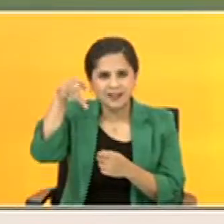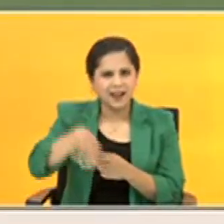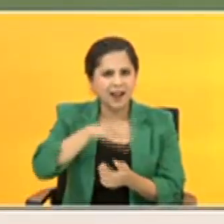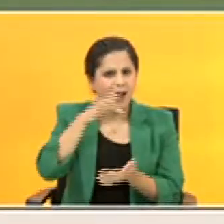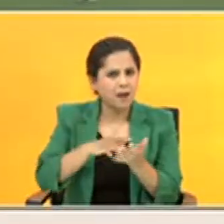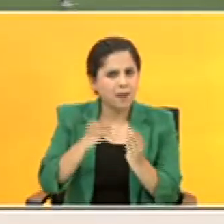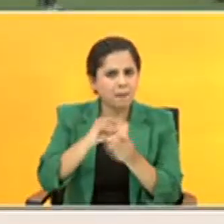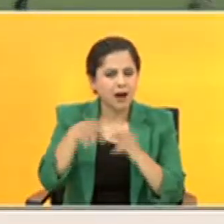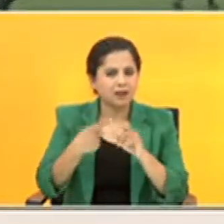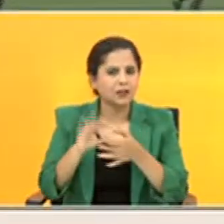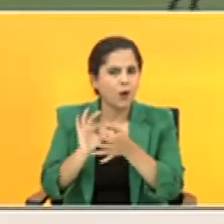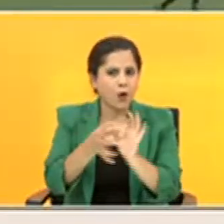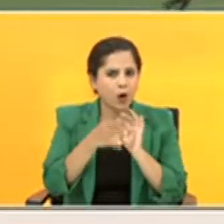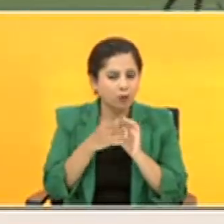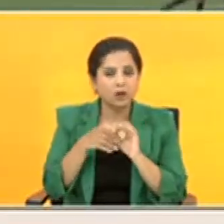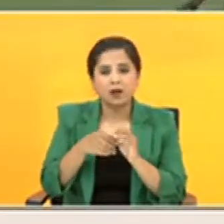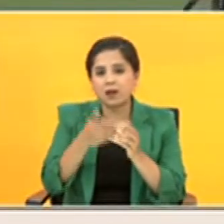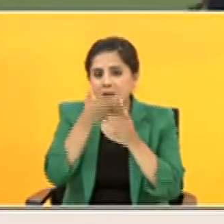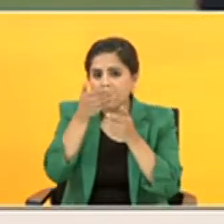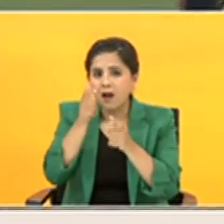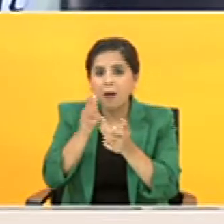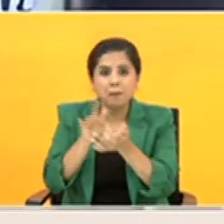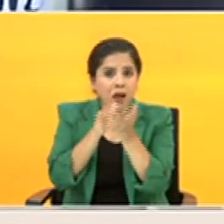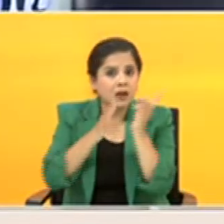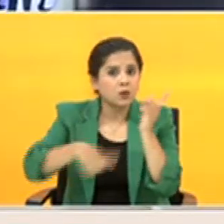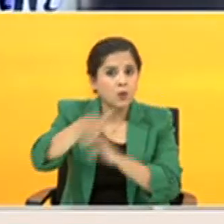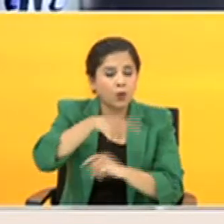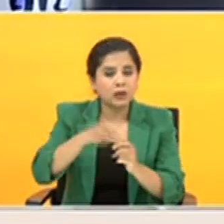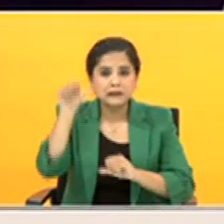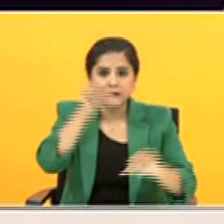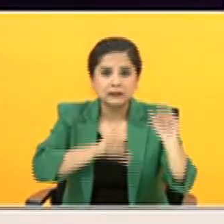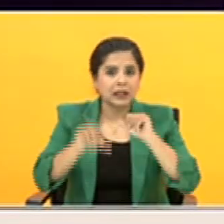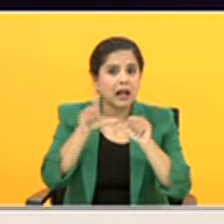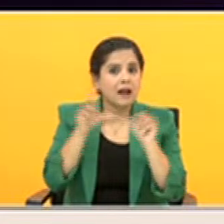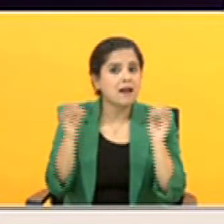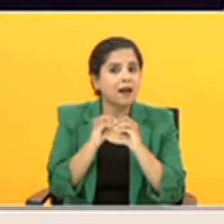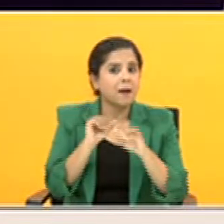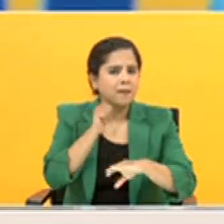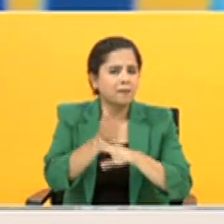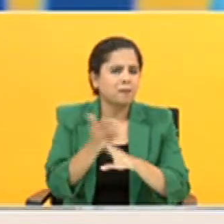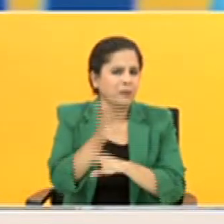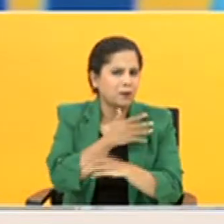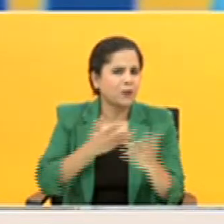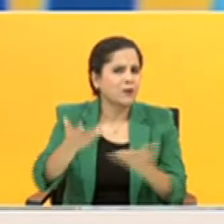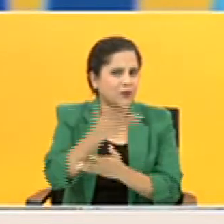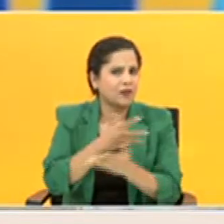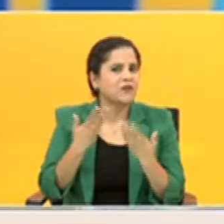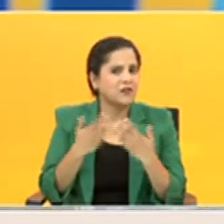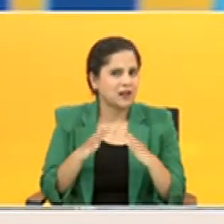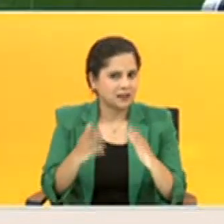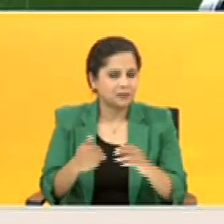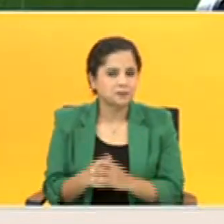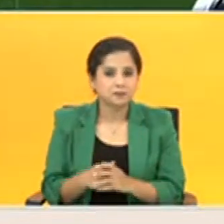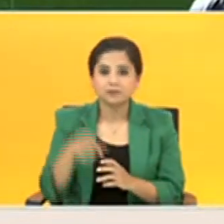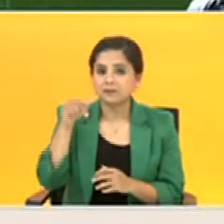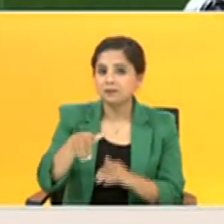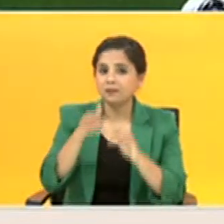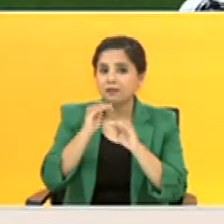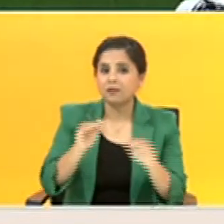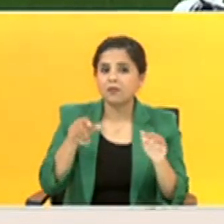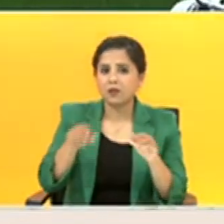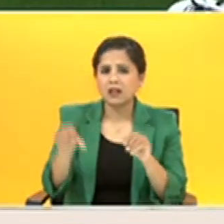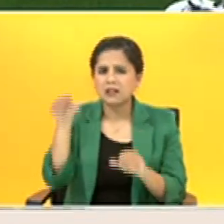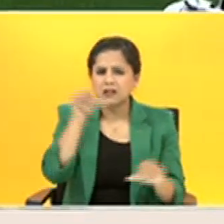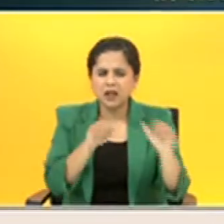और माओवाद प्रभावित क्षेत्रों में साइंस लैब पर चर्चा कर चुके हैं। यहाँ के बच्चों में साइंस